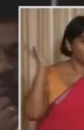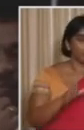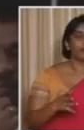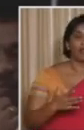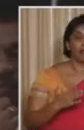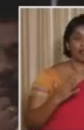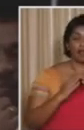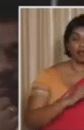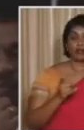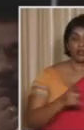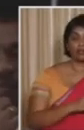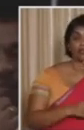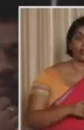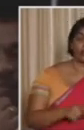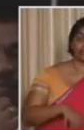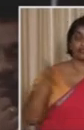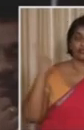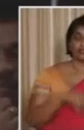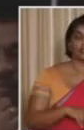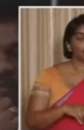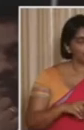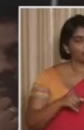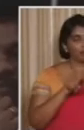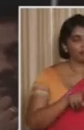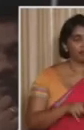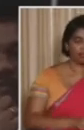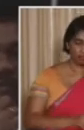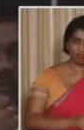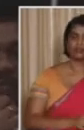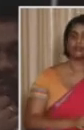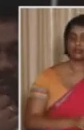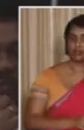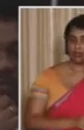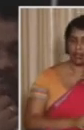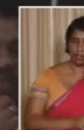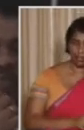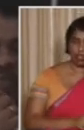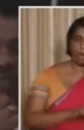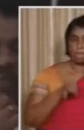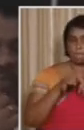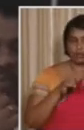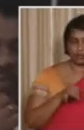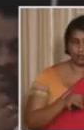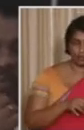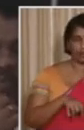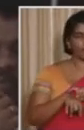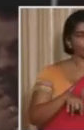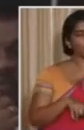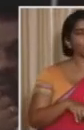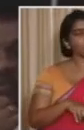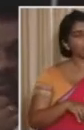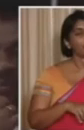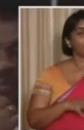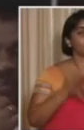අපි ගමට ගියාම අපිත් එක තේකක් බොන්න එනවා මිනිස්සු 200ක් ඒ නිසා මේක මතක තියාගන්න අපට තේරෙනවා ඔබගේ ප්‍රශ්නය ඔබ විනාඩි ගානෙම කතා